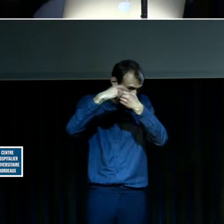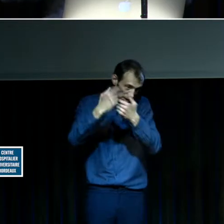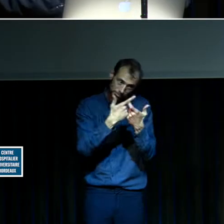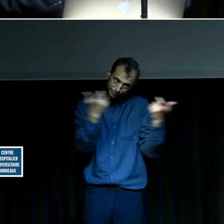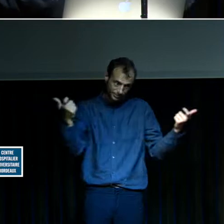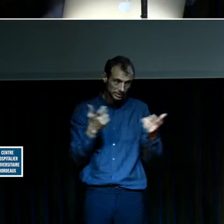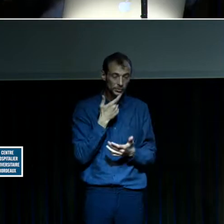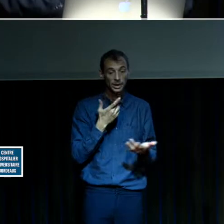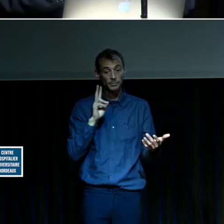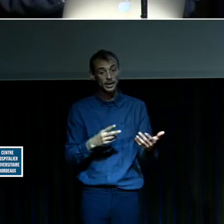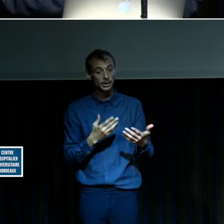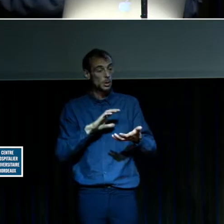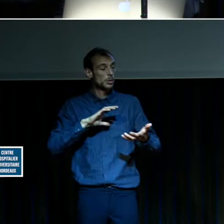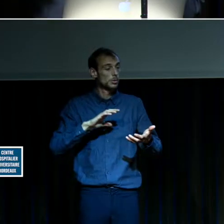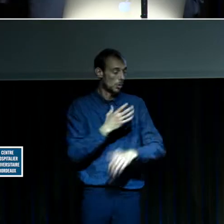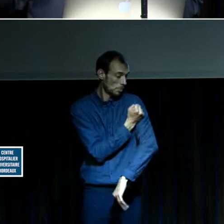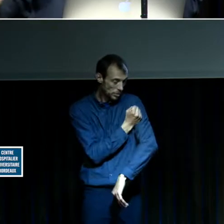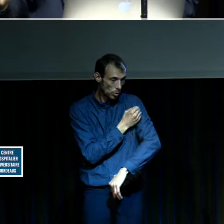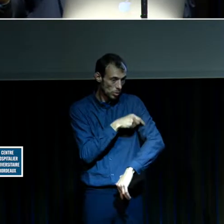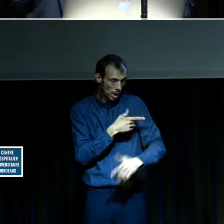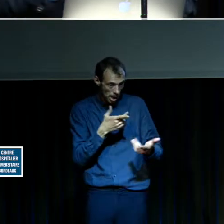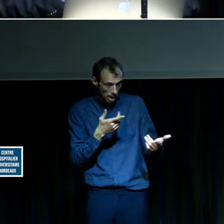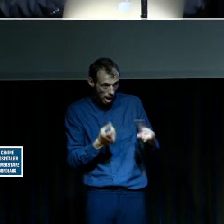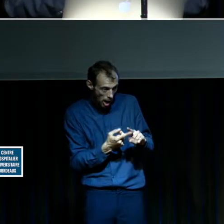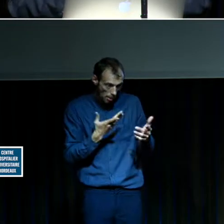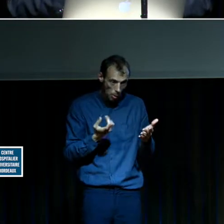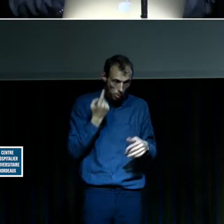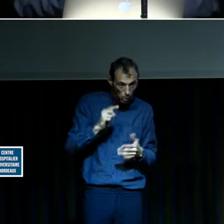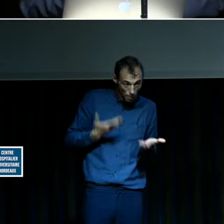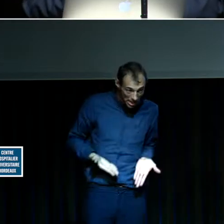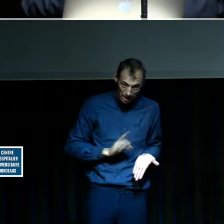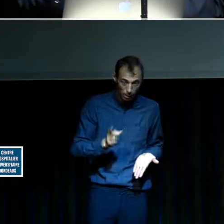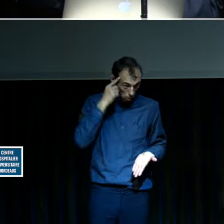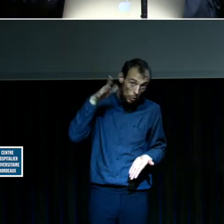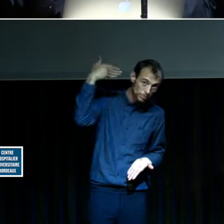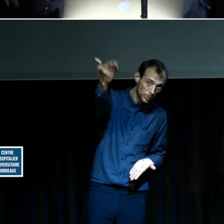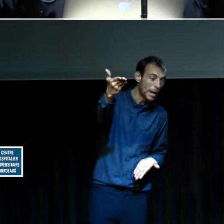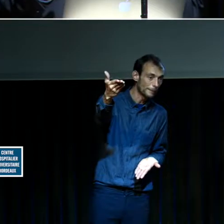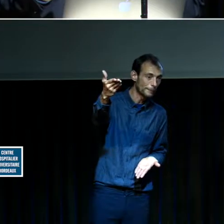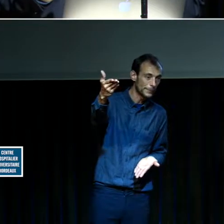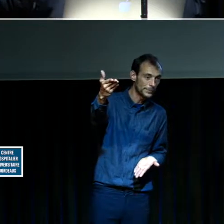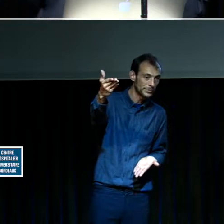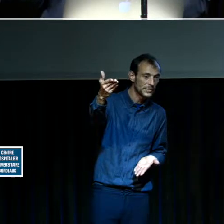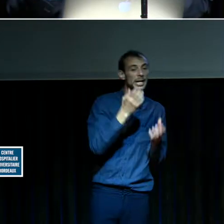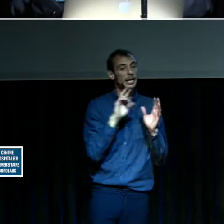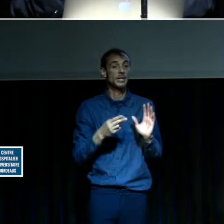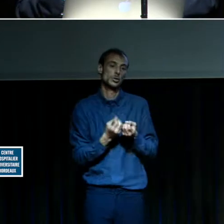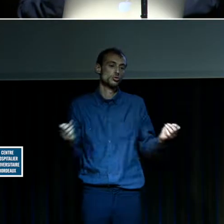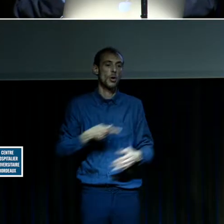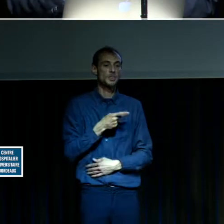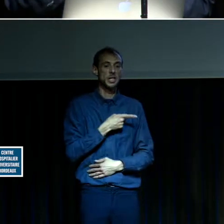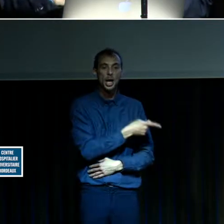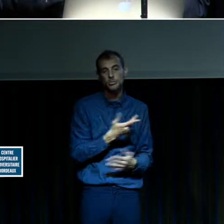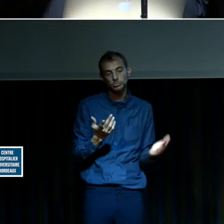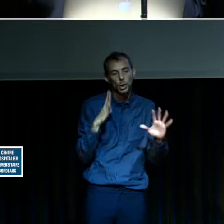pas l'immédiat, c'est pas le quotidien, c'est le futur. Et ça, souvent, les médecins ne prennent pas suffisamment de temps pour expliquer à leurs